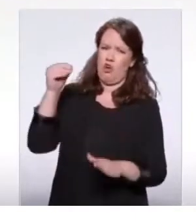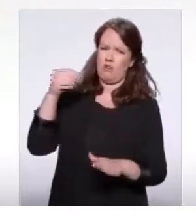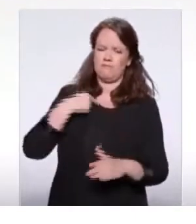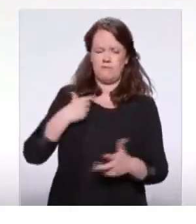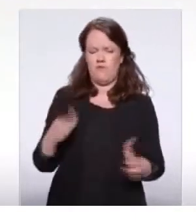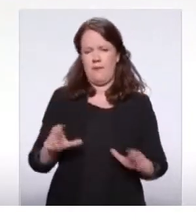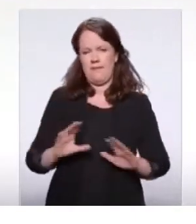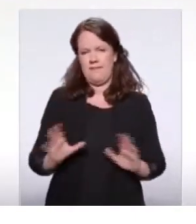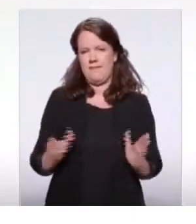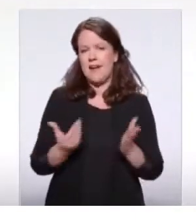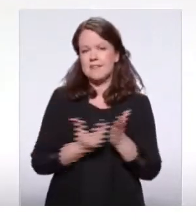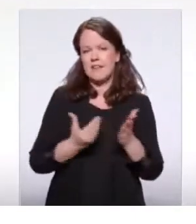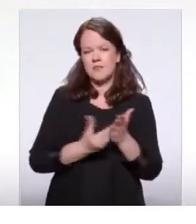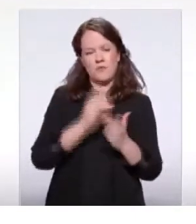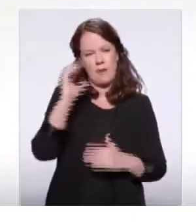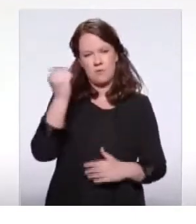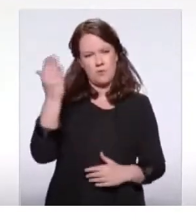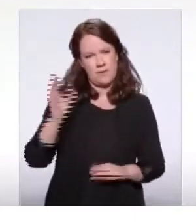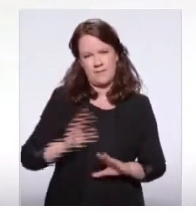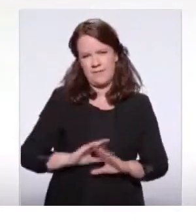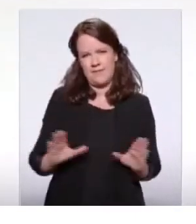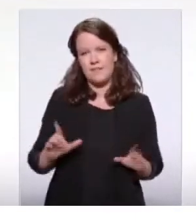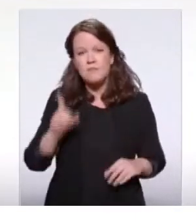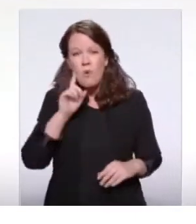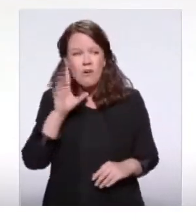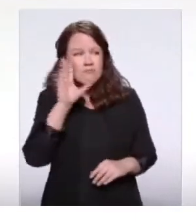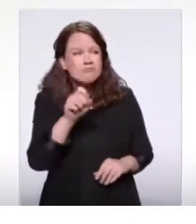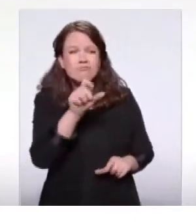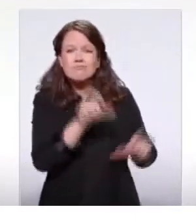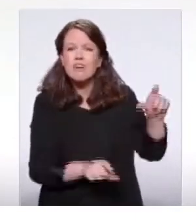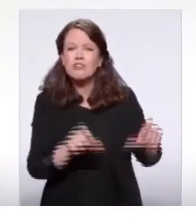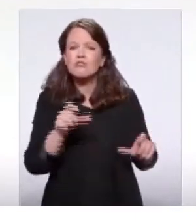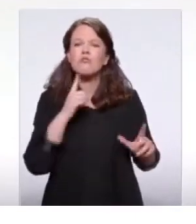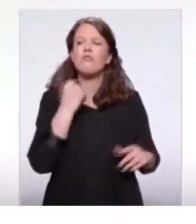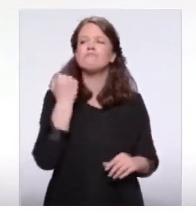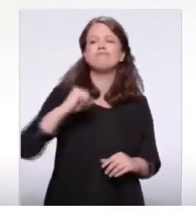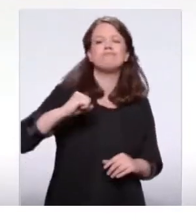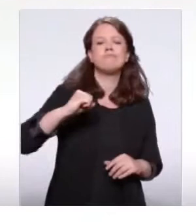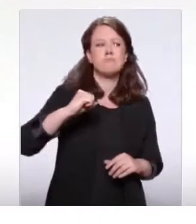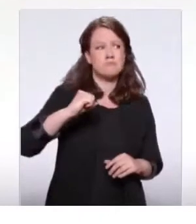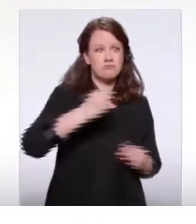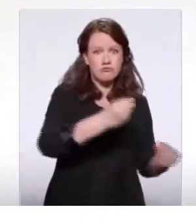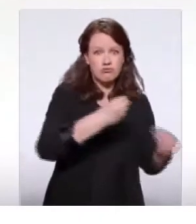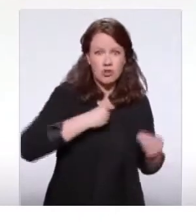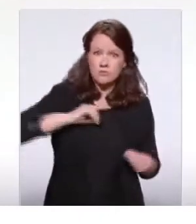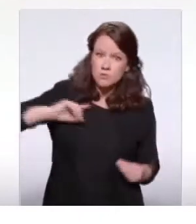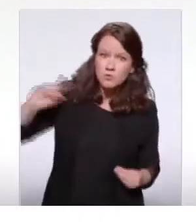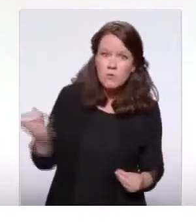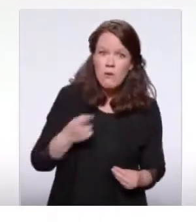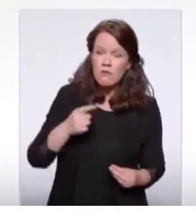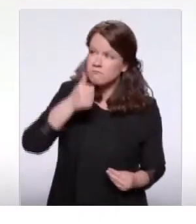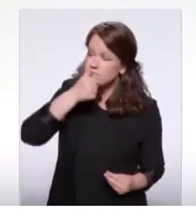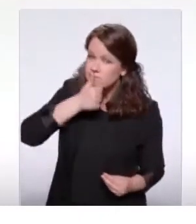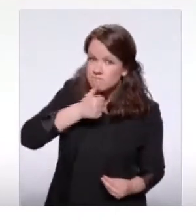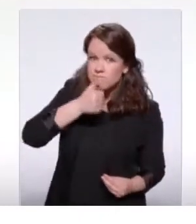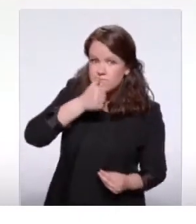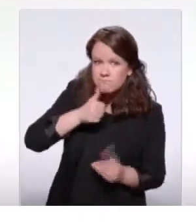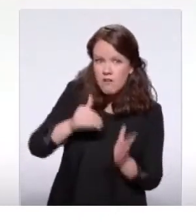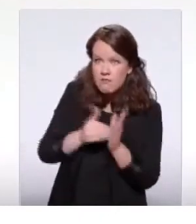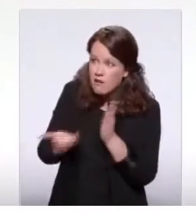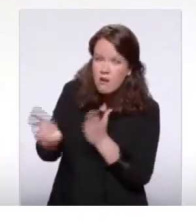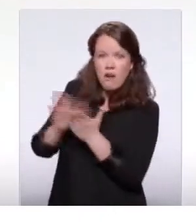que l'irresponsabilité de quelques-uns ne doit pas ruiner les efforts de tous. Les contrôles, les sanctions